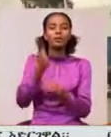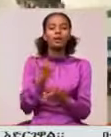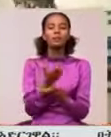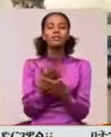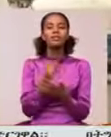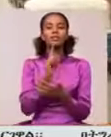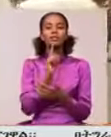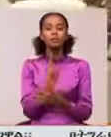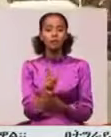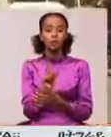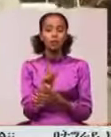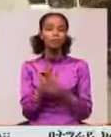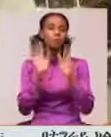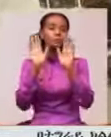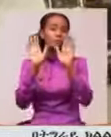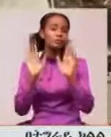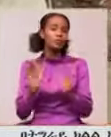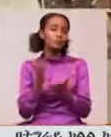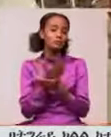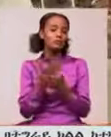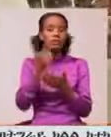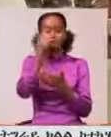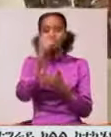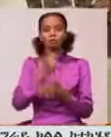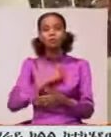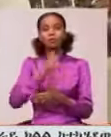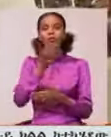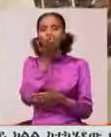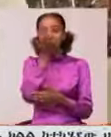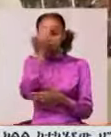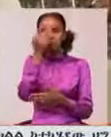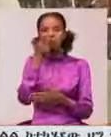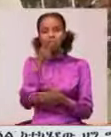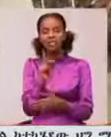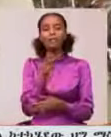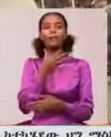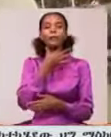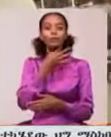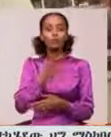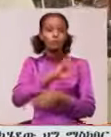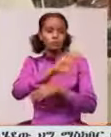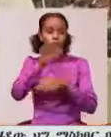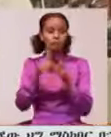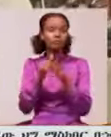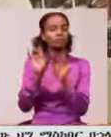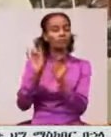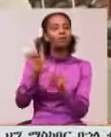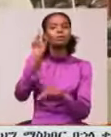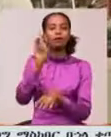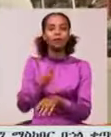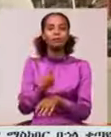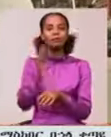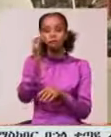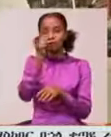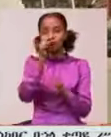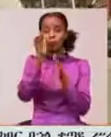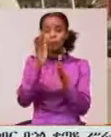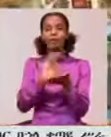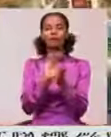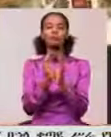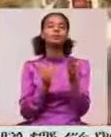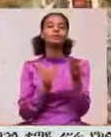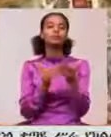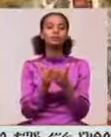ነው። የሚገርምሽ ነገር እምነት አባቶች ኦርቶዶክስ፣ ጴንጤ፣ ሙስሊሙ ሁሉ ማውገዝ አለበት ኢትዮጵያዊ እስከሆንን